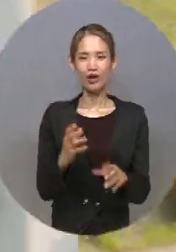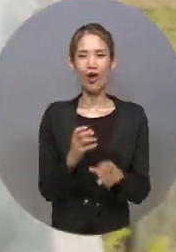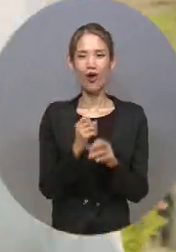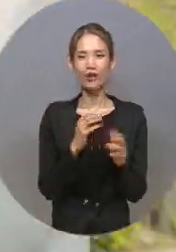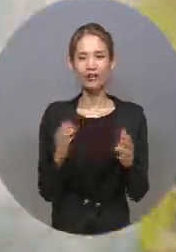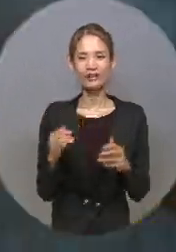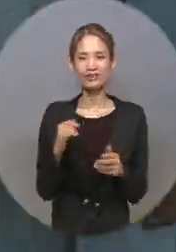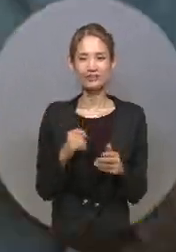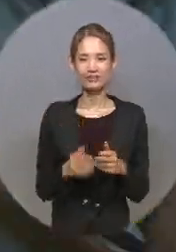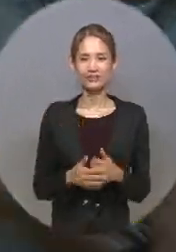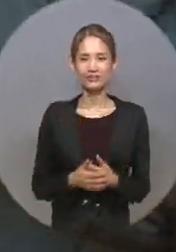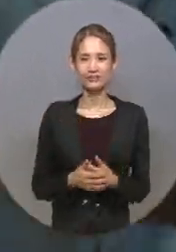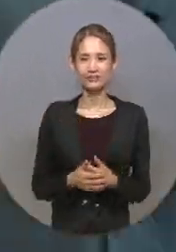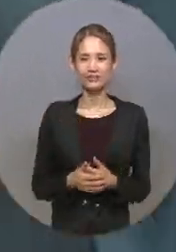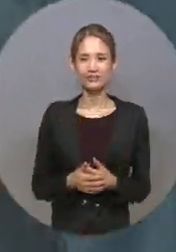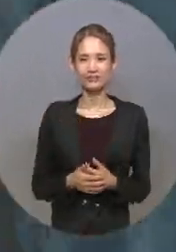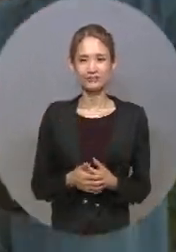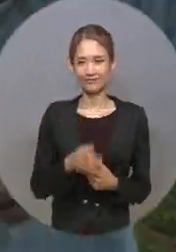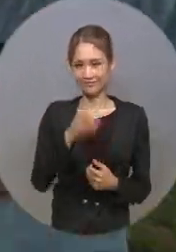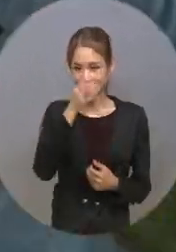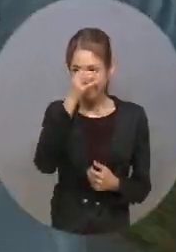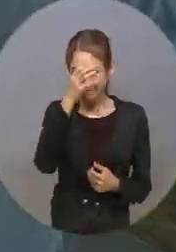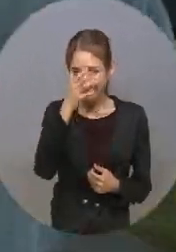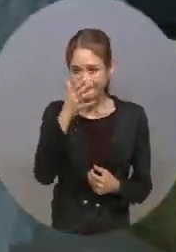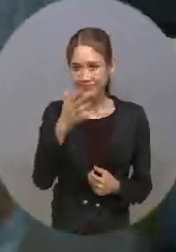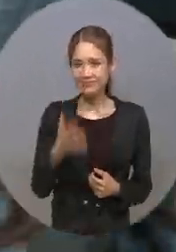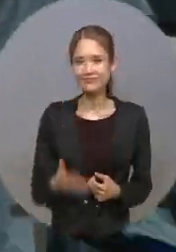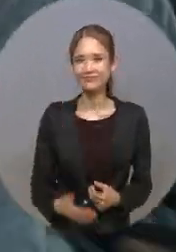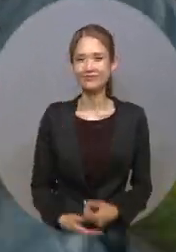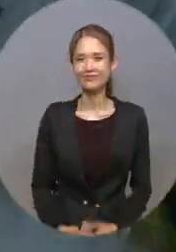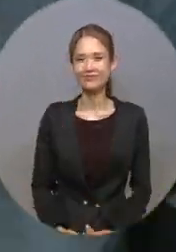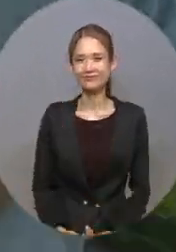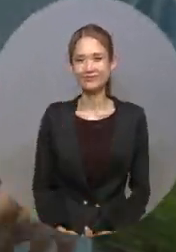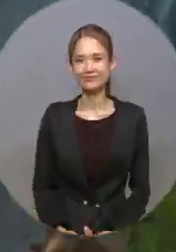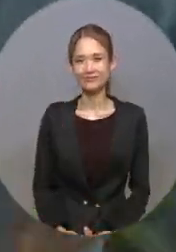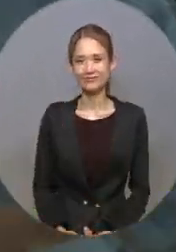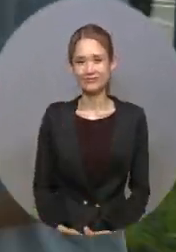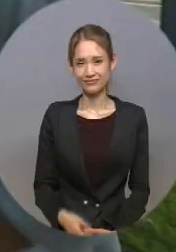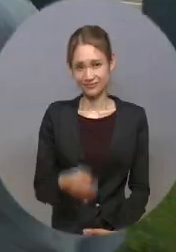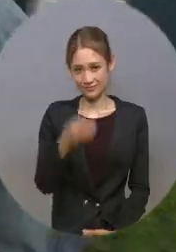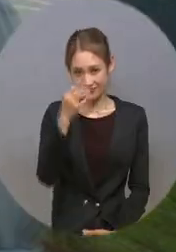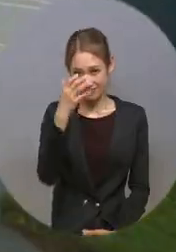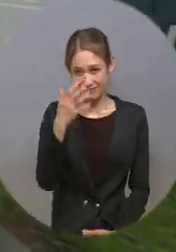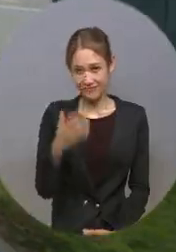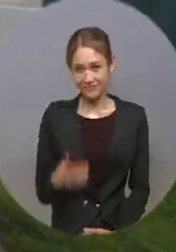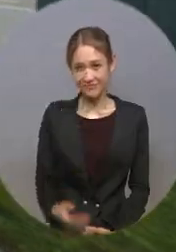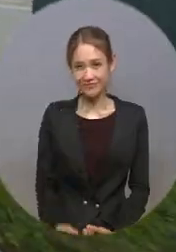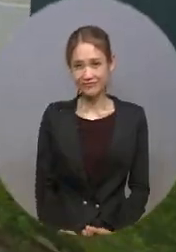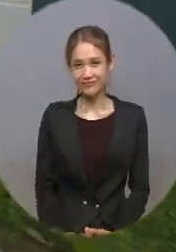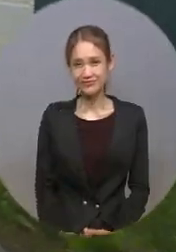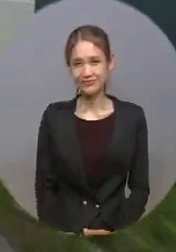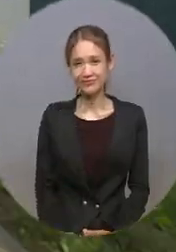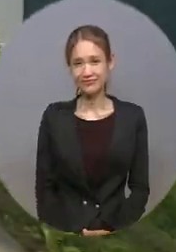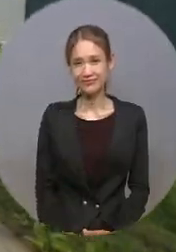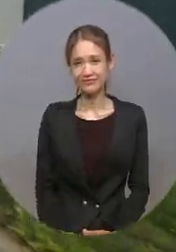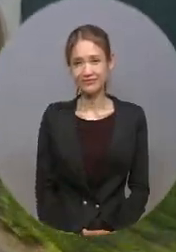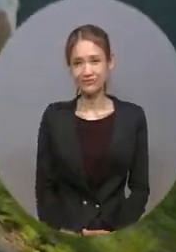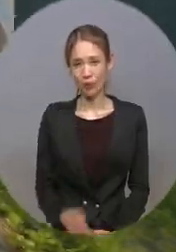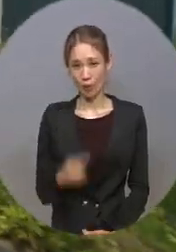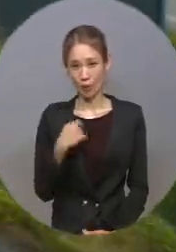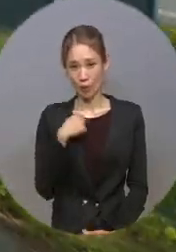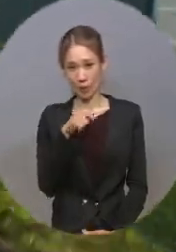네, 알겠습니다. 죄송합니다. 죄송합니다. 엄마야, 이분은. 아이고, 나상도입니다. 안녕하세요. 예, 와, 바로